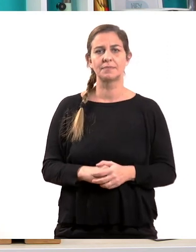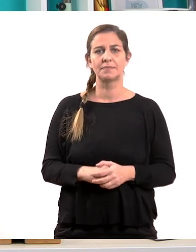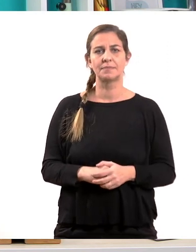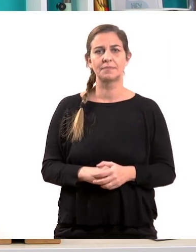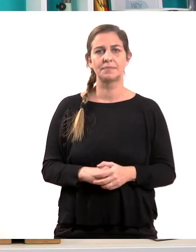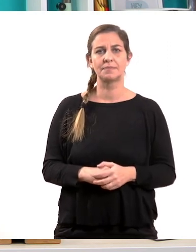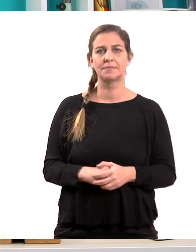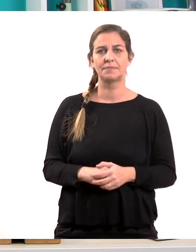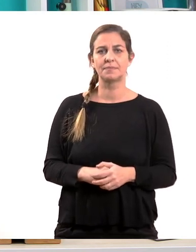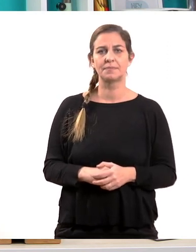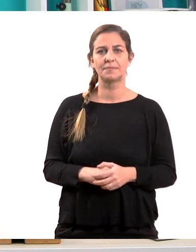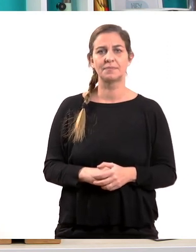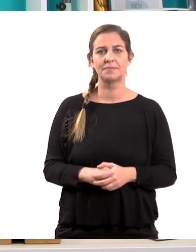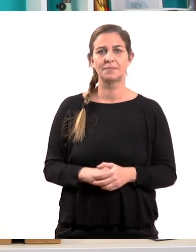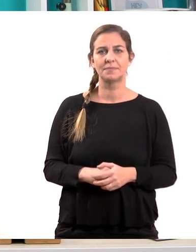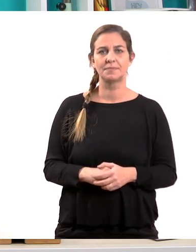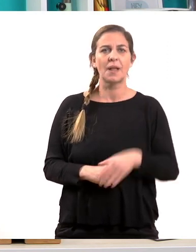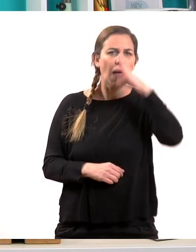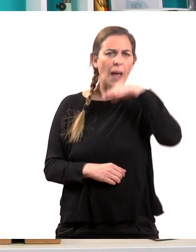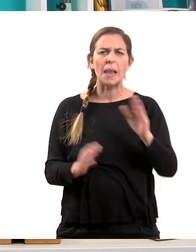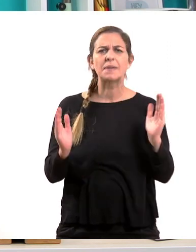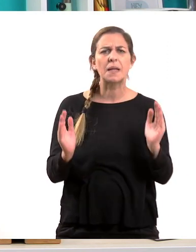Παιδί, ελεφαντάκι.